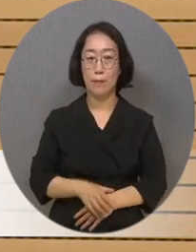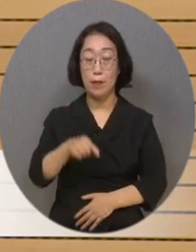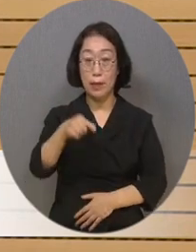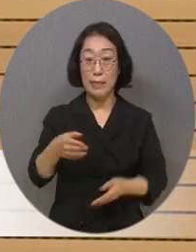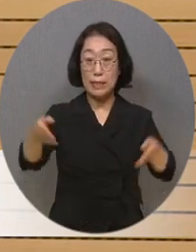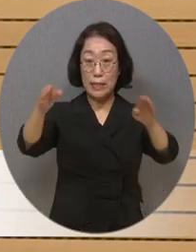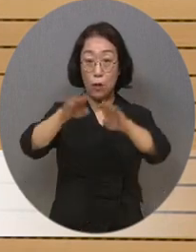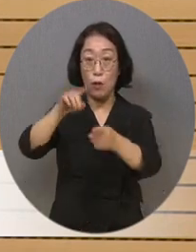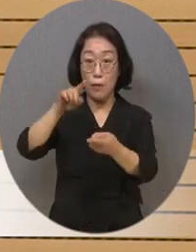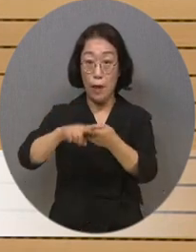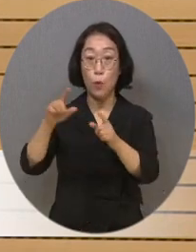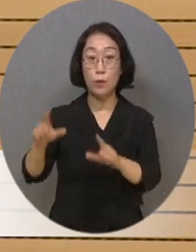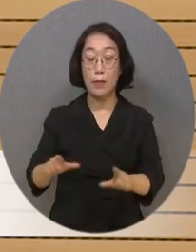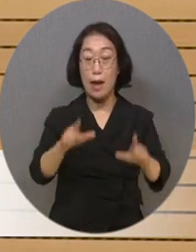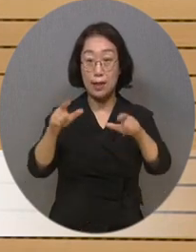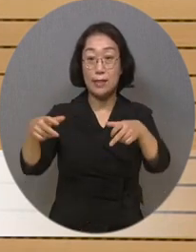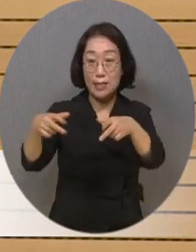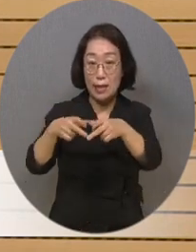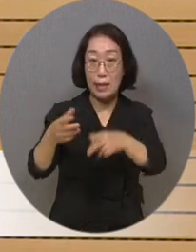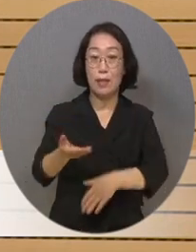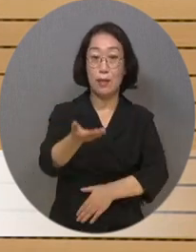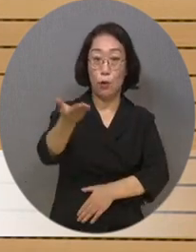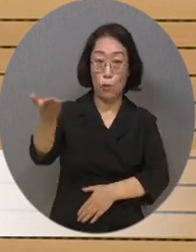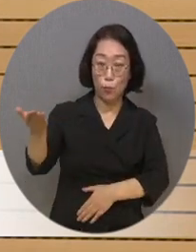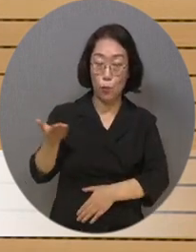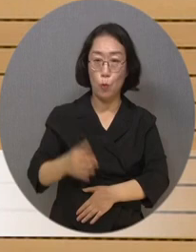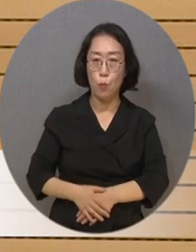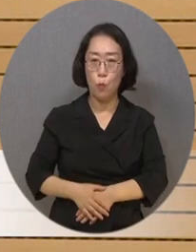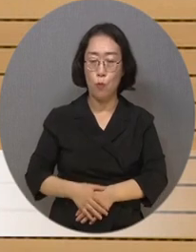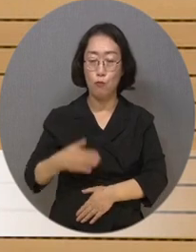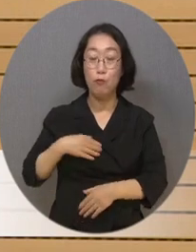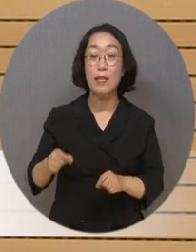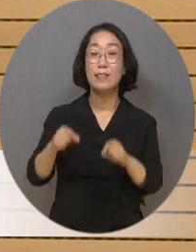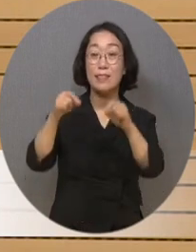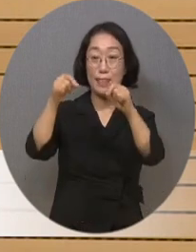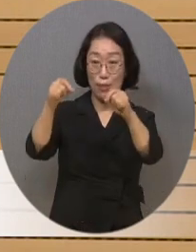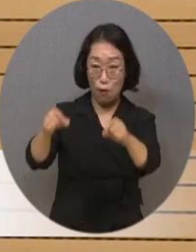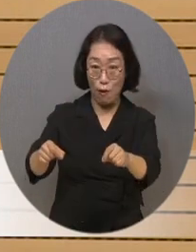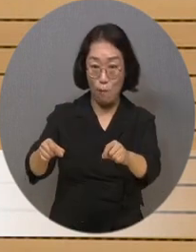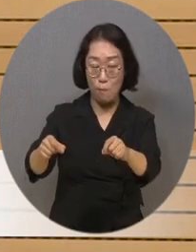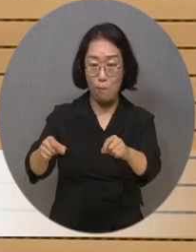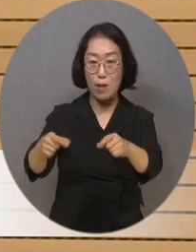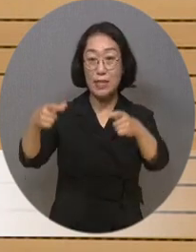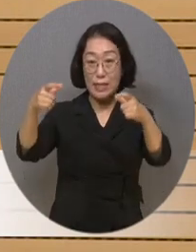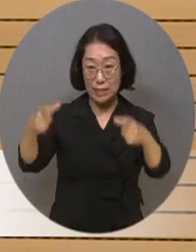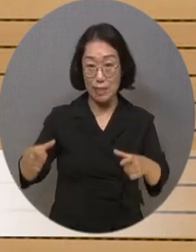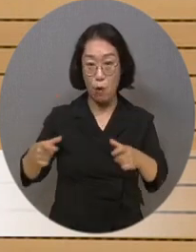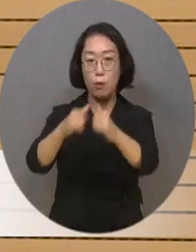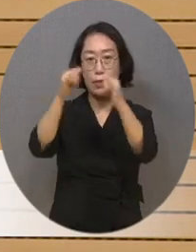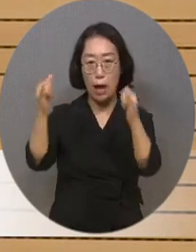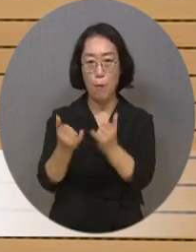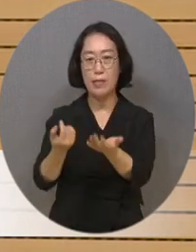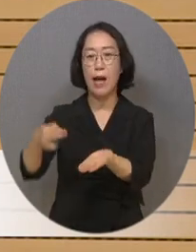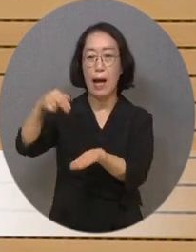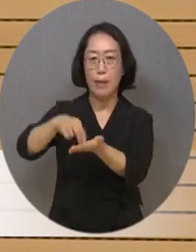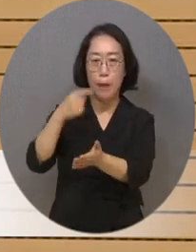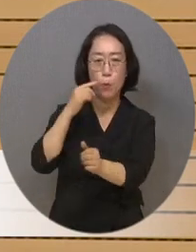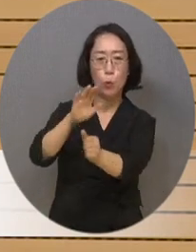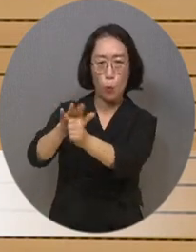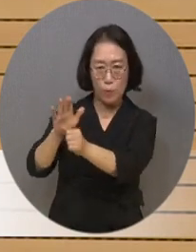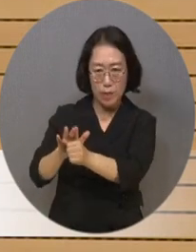당사자들이 시설에 계시는 장애인 당사자분들도 지역에서 우리처럼 좀 살게 좀 해보자, 이런 활동들을